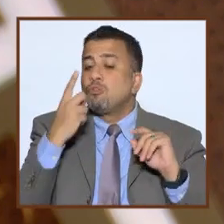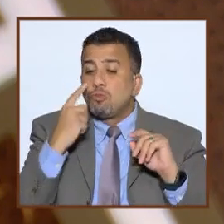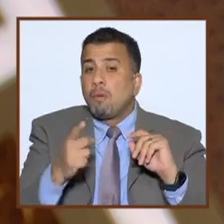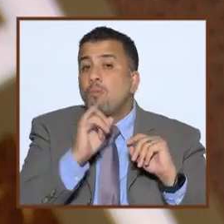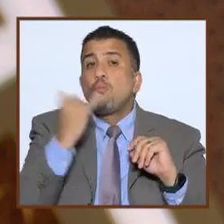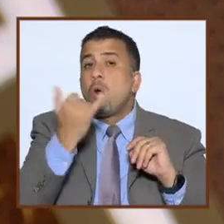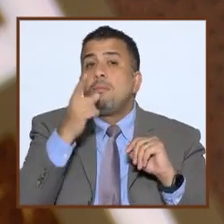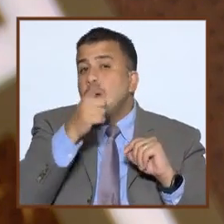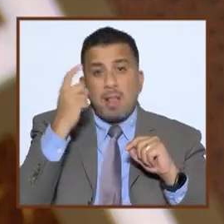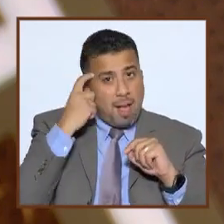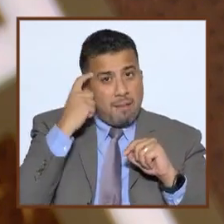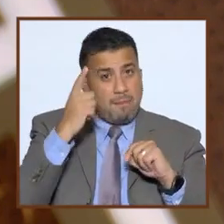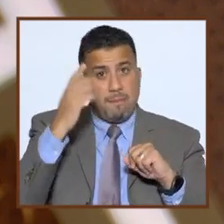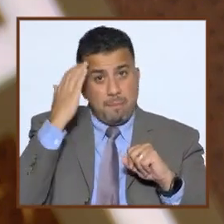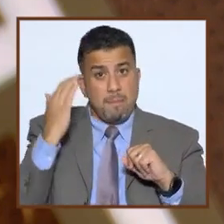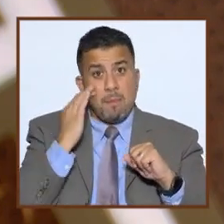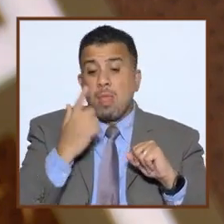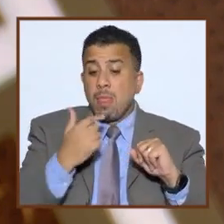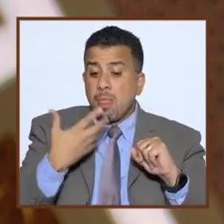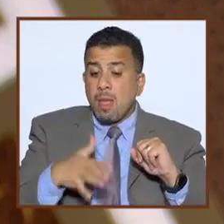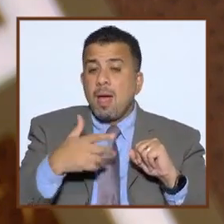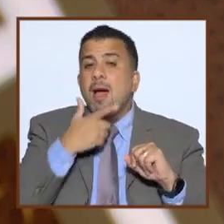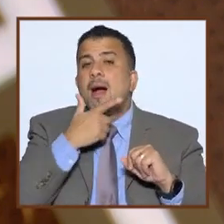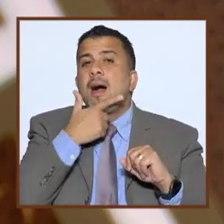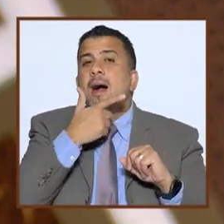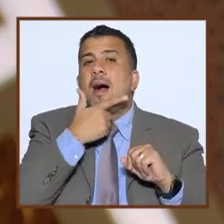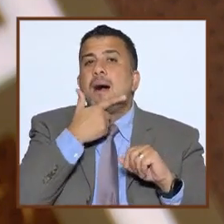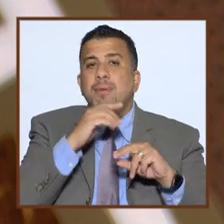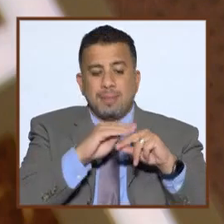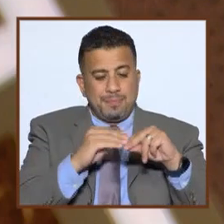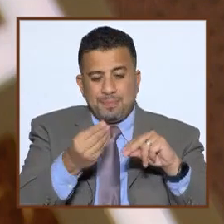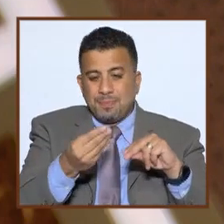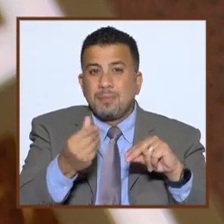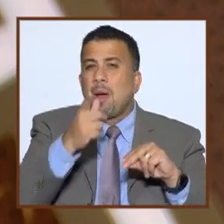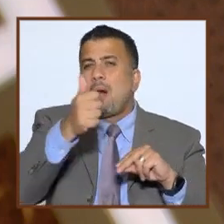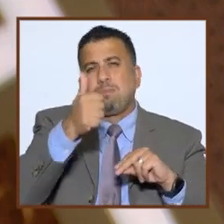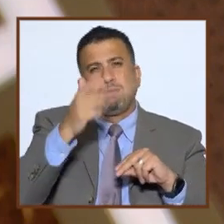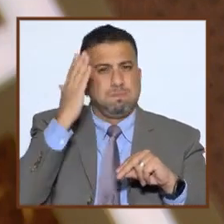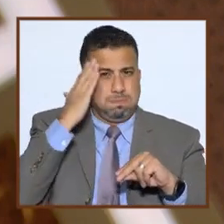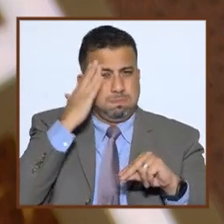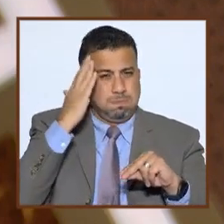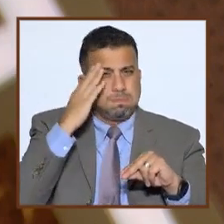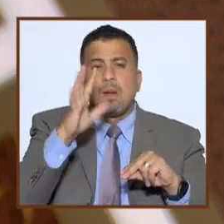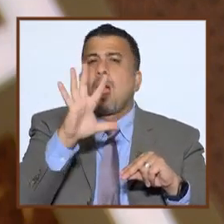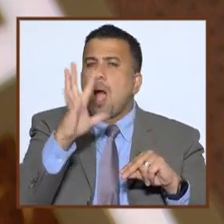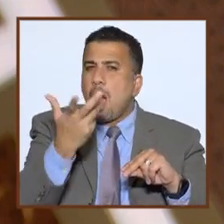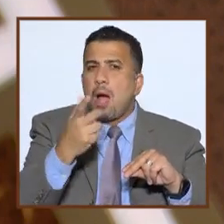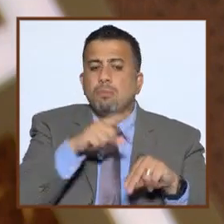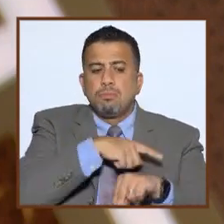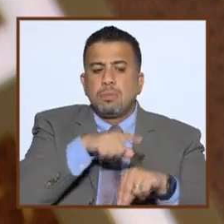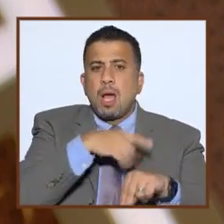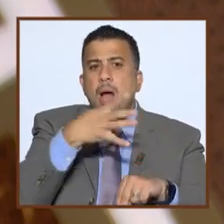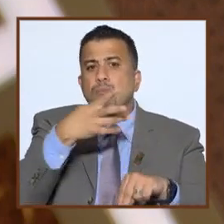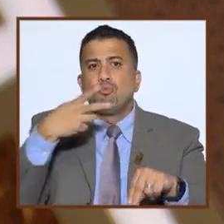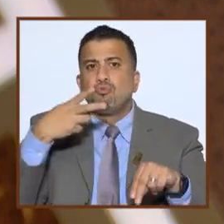ترى الطهر وذلك بالقصه البيضاء اللي تعرفها النساء او بالنقاء التام وهو مده 24 ساعه